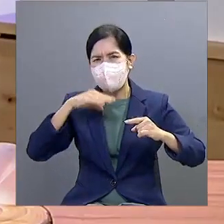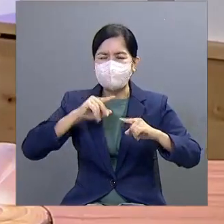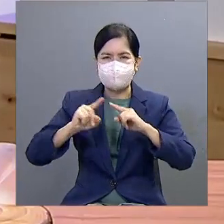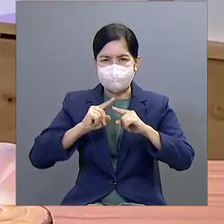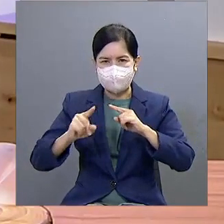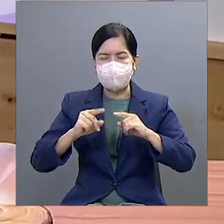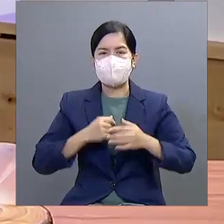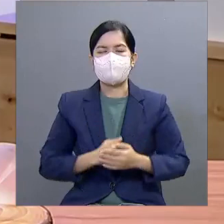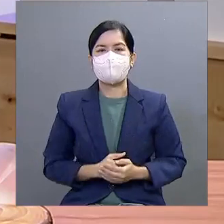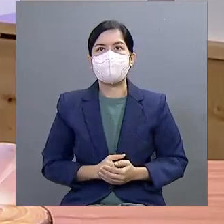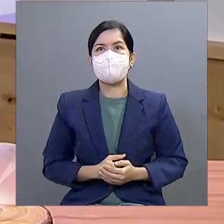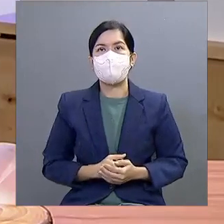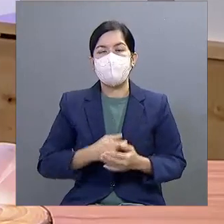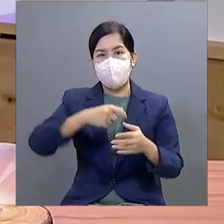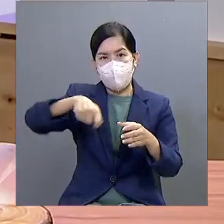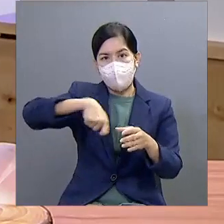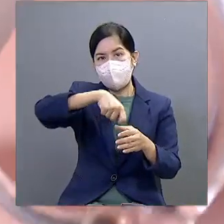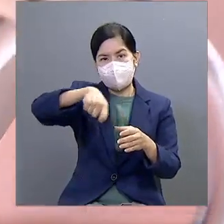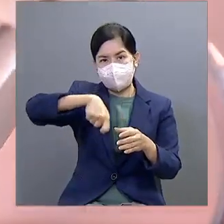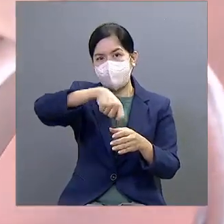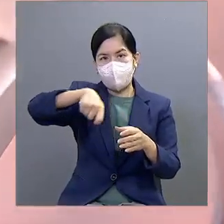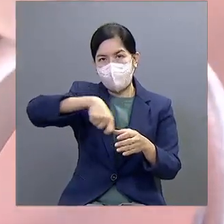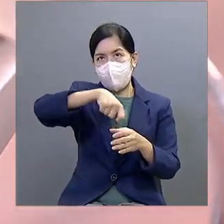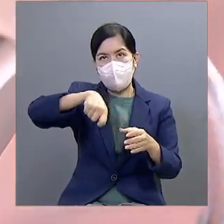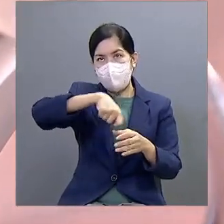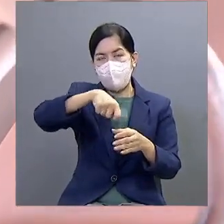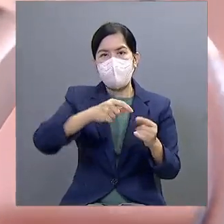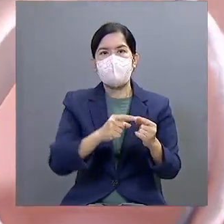แล้วก็คนให้เข้ากันอันนี้คือเสร็จเรียบร้อยแล้วนะคะ